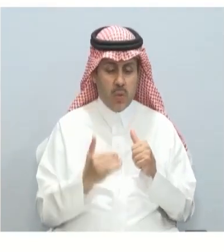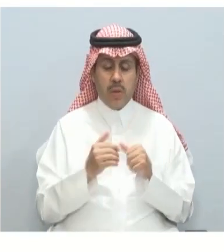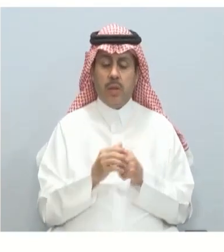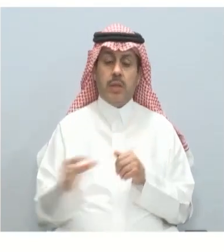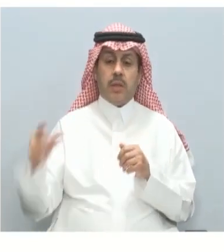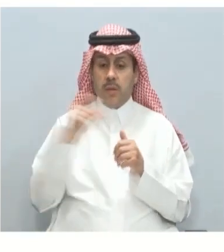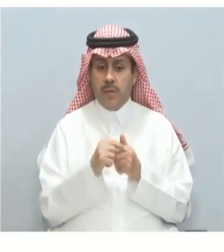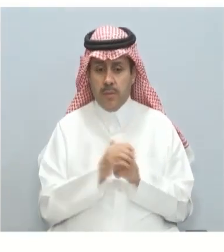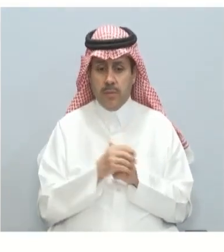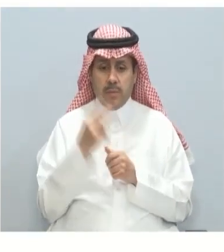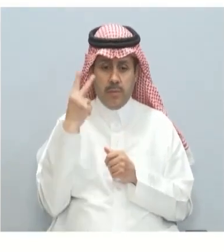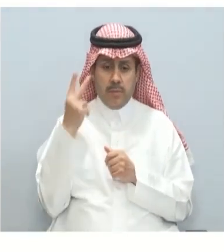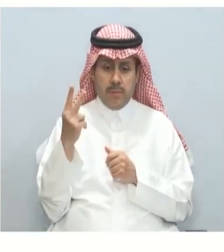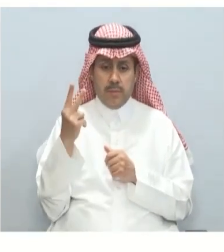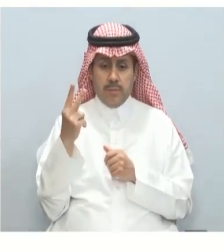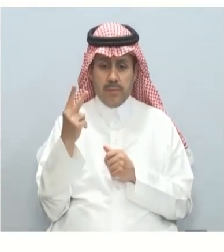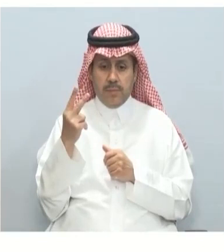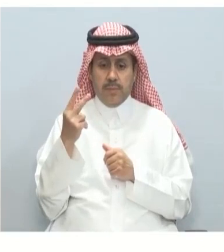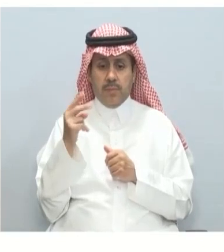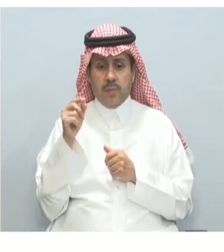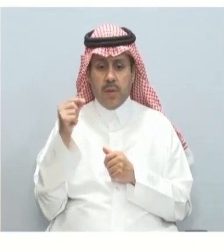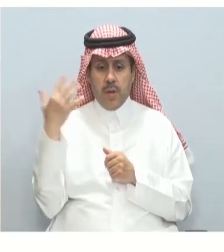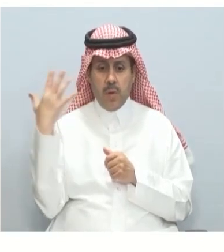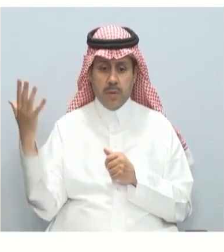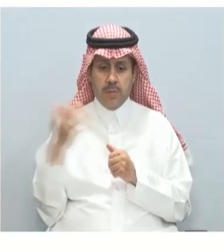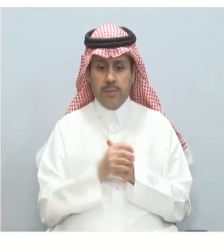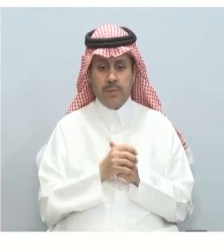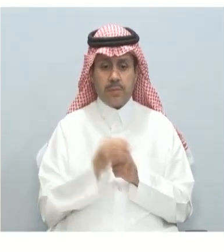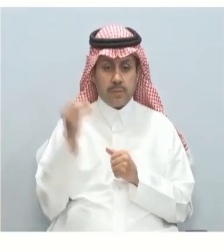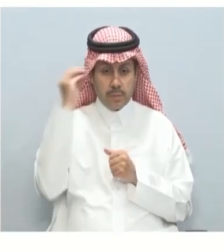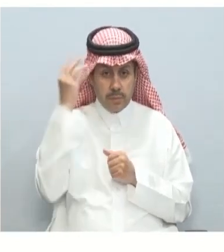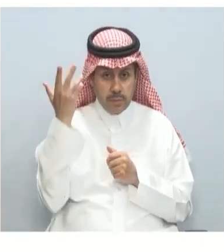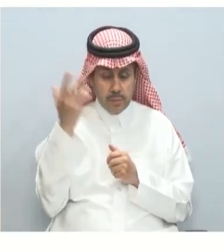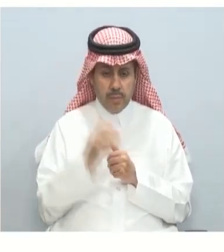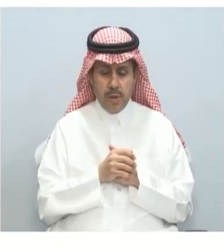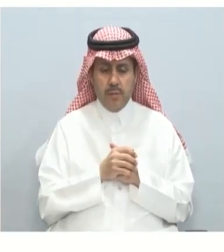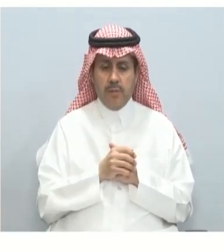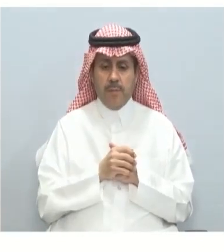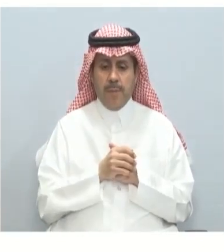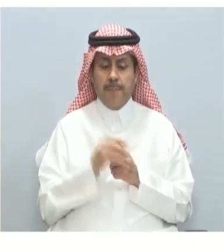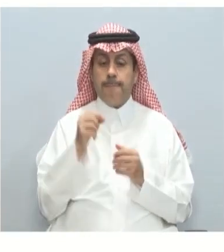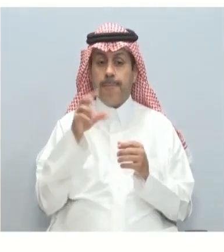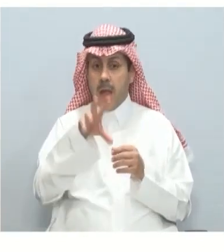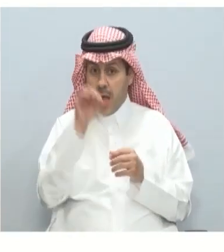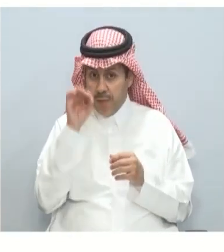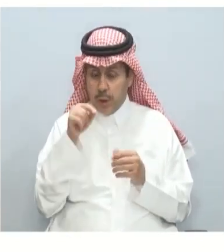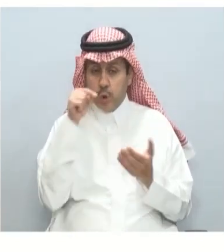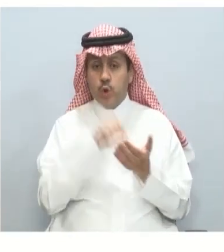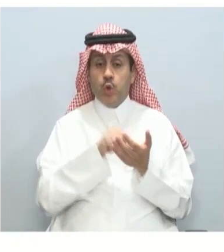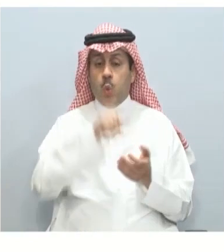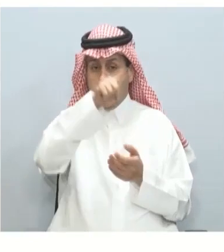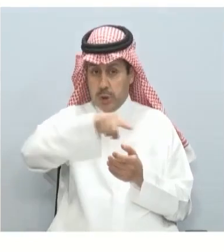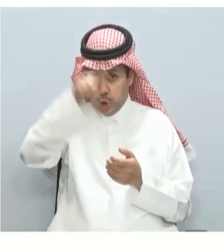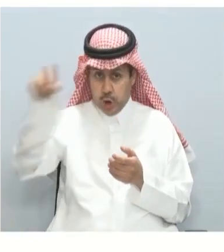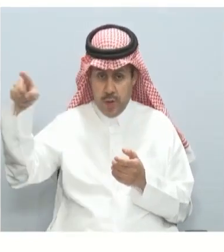عند اين وخمسه طبعا كيف عرفناها اخذنا اللي داخل الجذر اخذنا ما